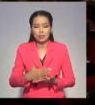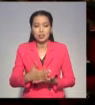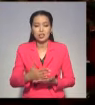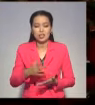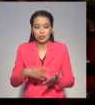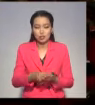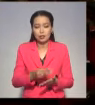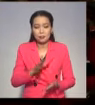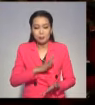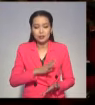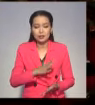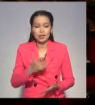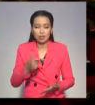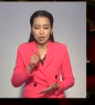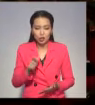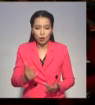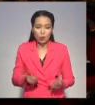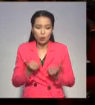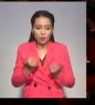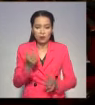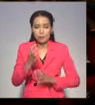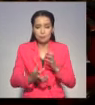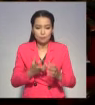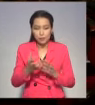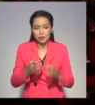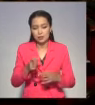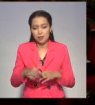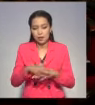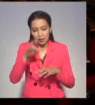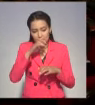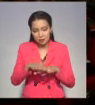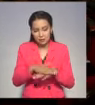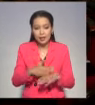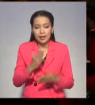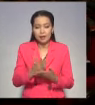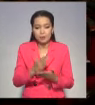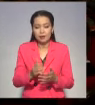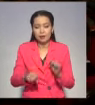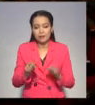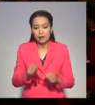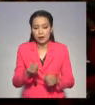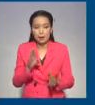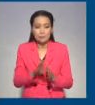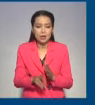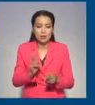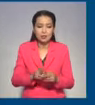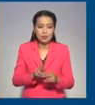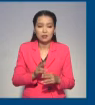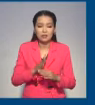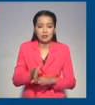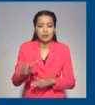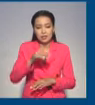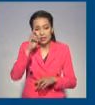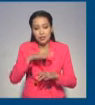гражданином, уважаемой на международной арене страны, иметь возможность беспрепятственно посещать все